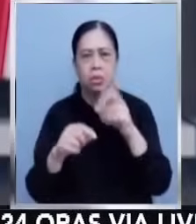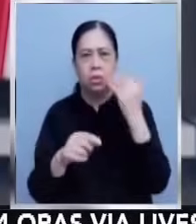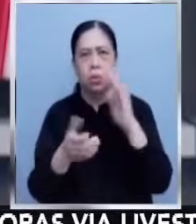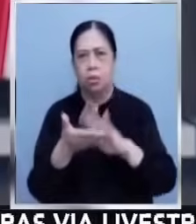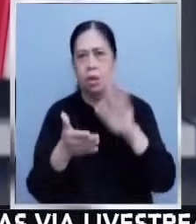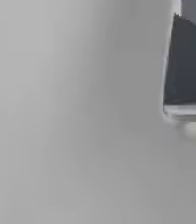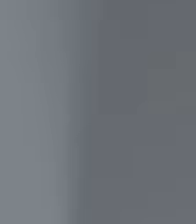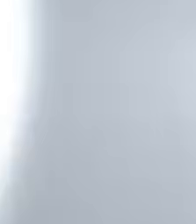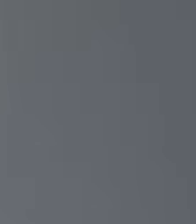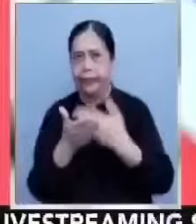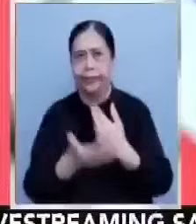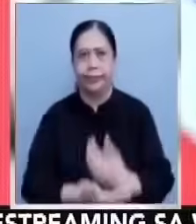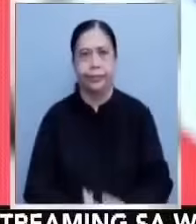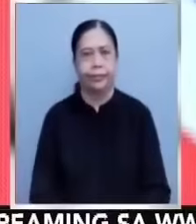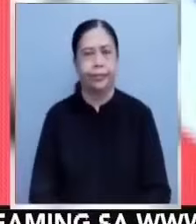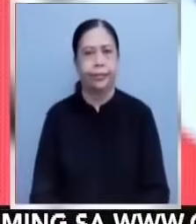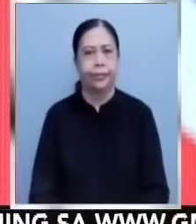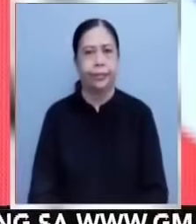Soriano.